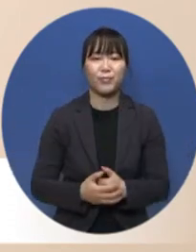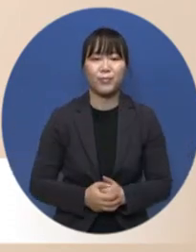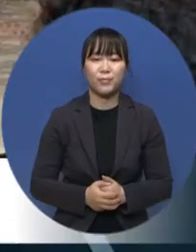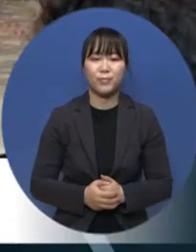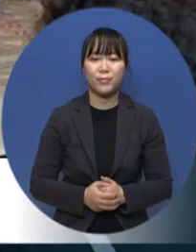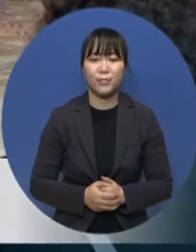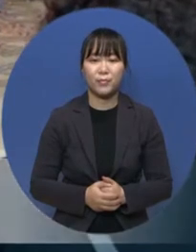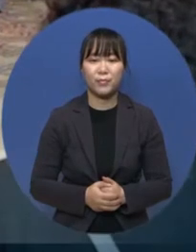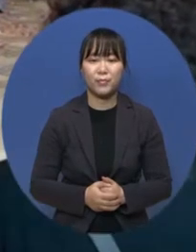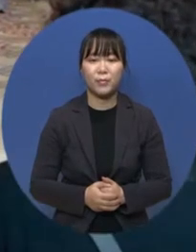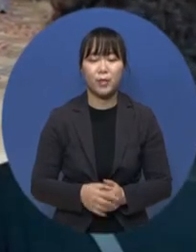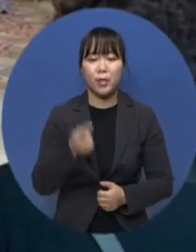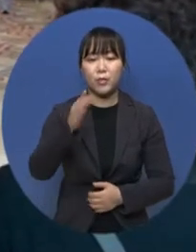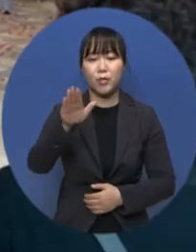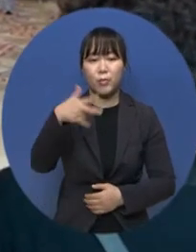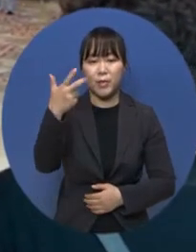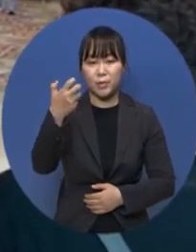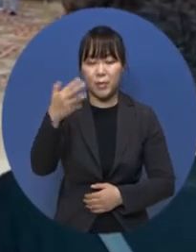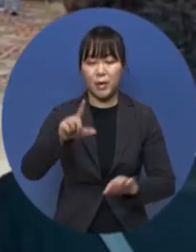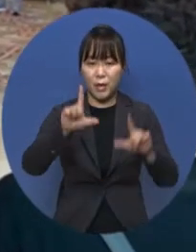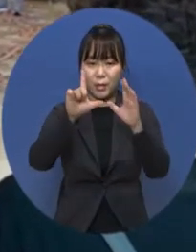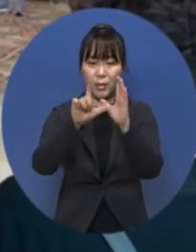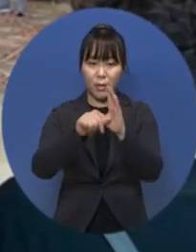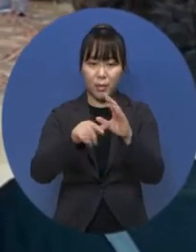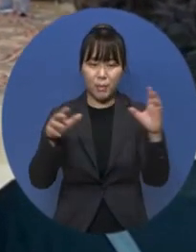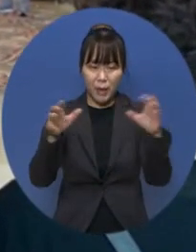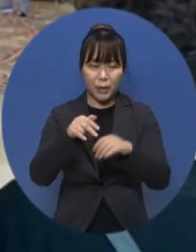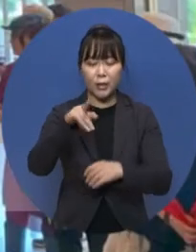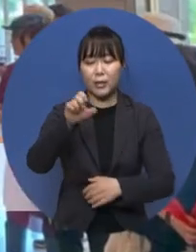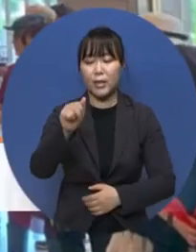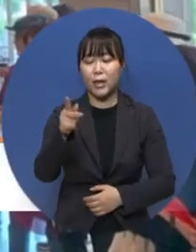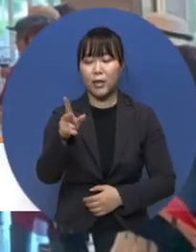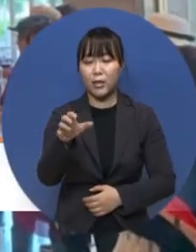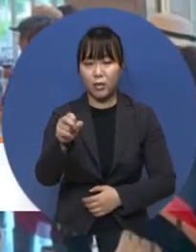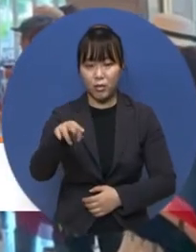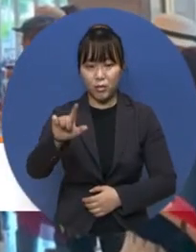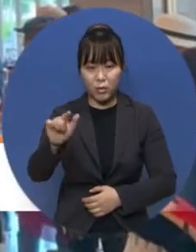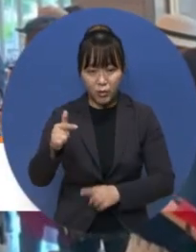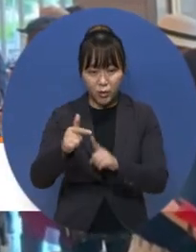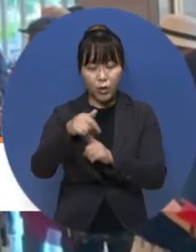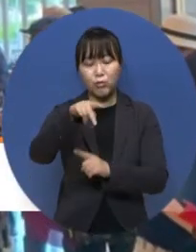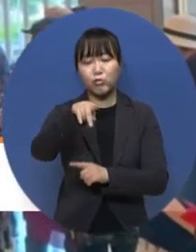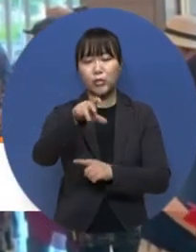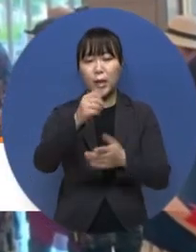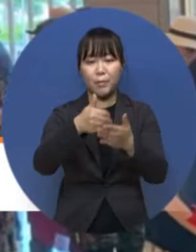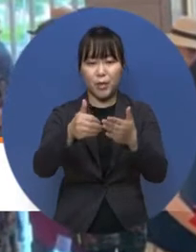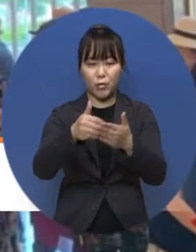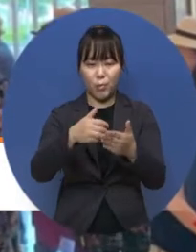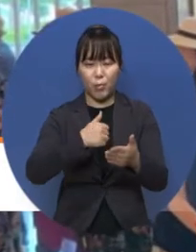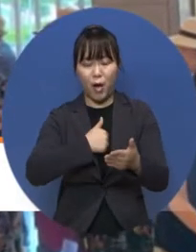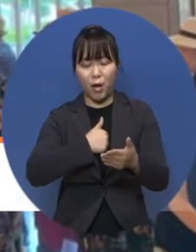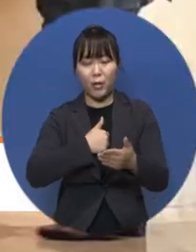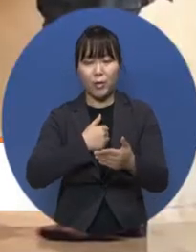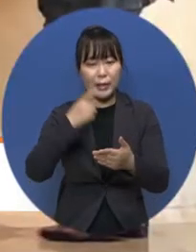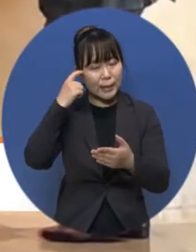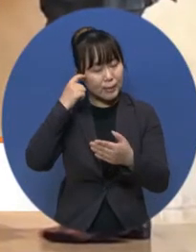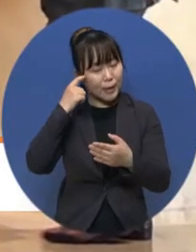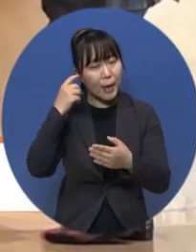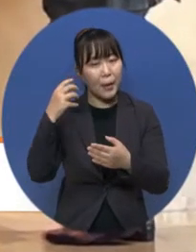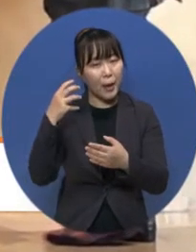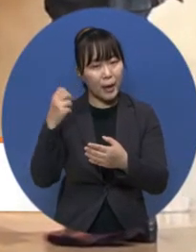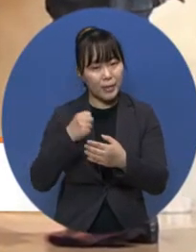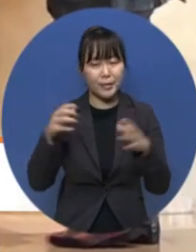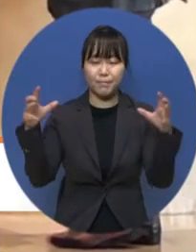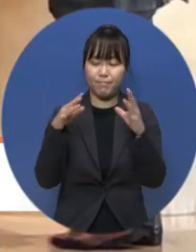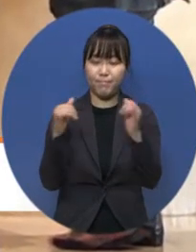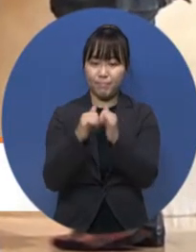감사하겠습니다. 1978년에 결성된 상형전은 구상 미술의 정체성 실현에 뜻을 같이 한 작가들의